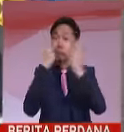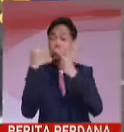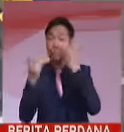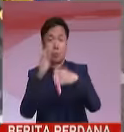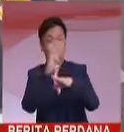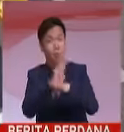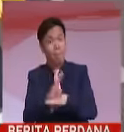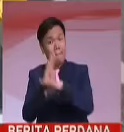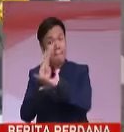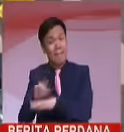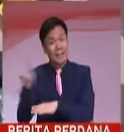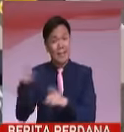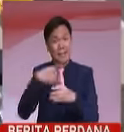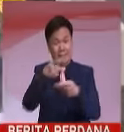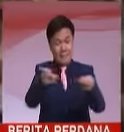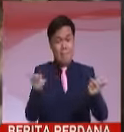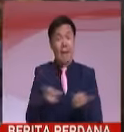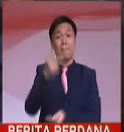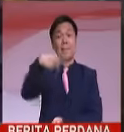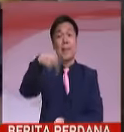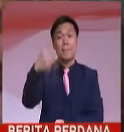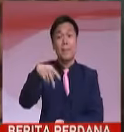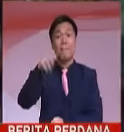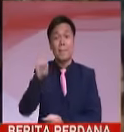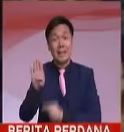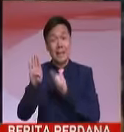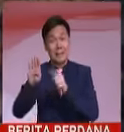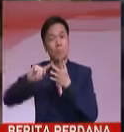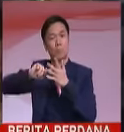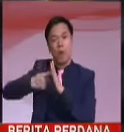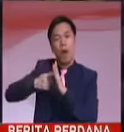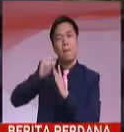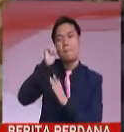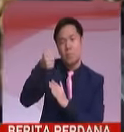di kawasan YP berkuasa